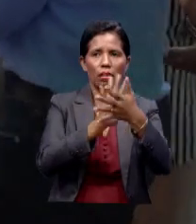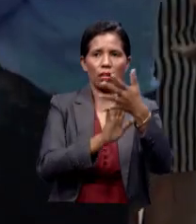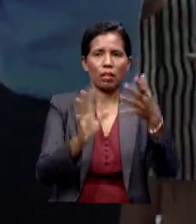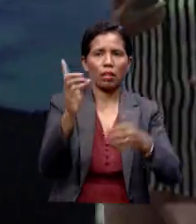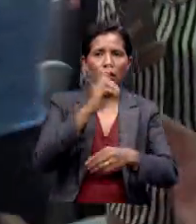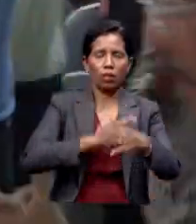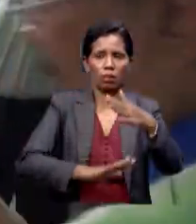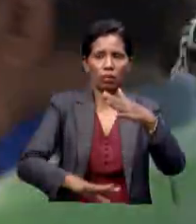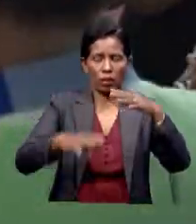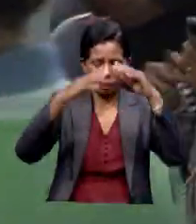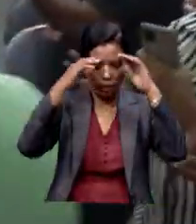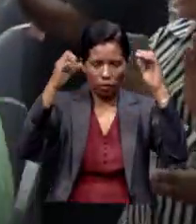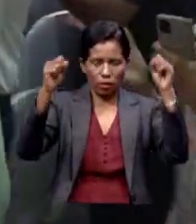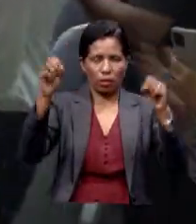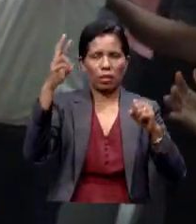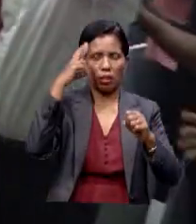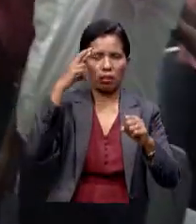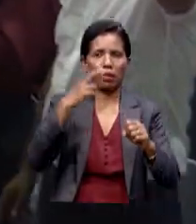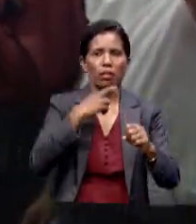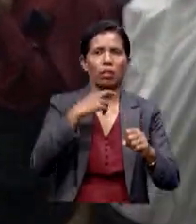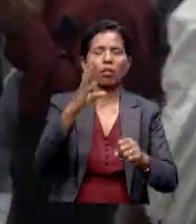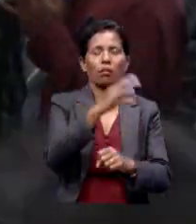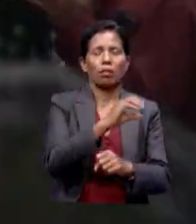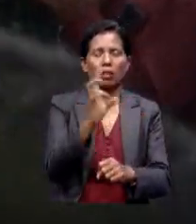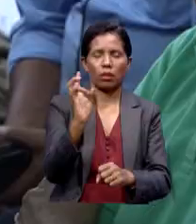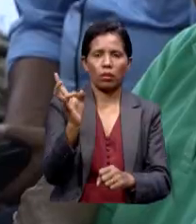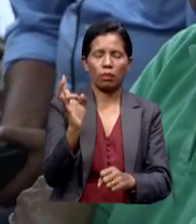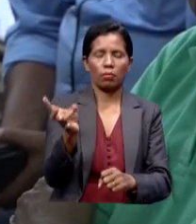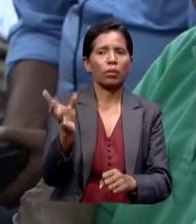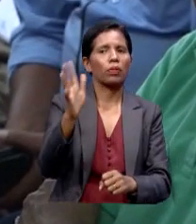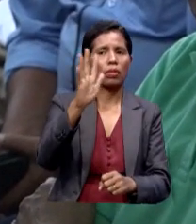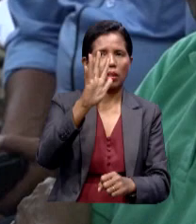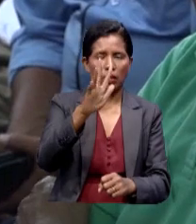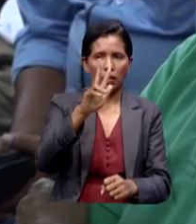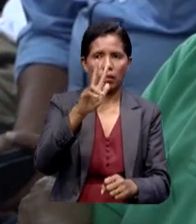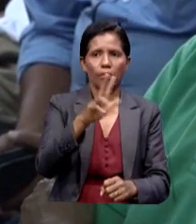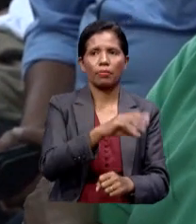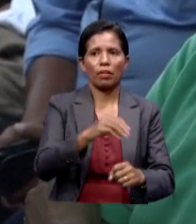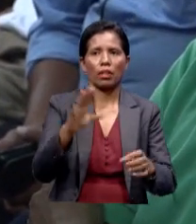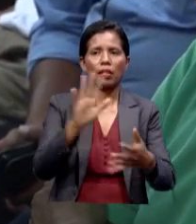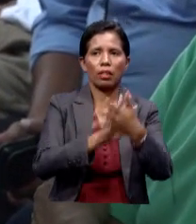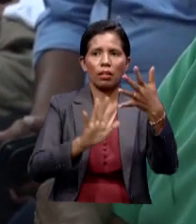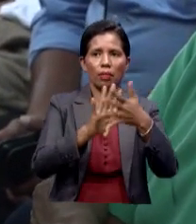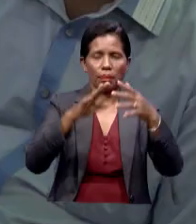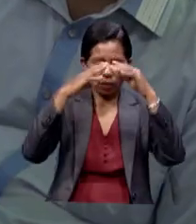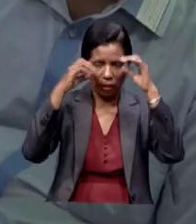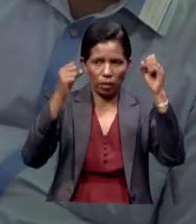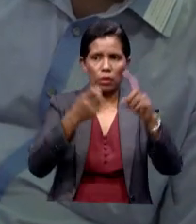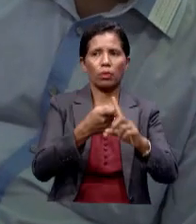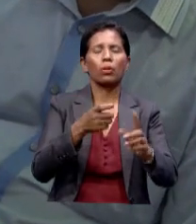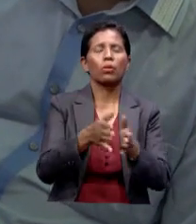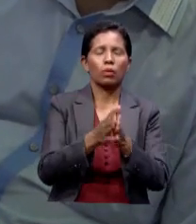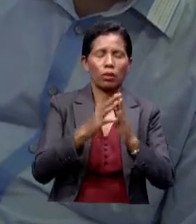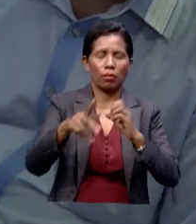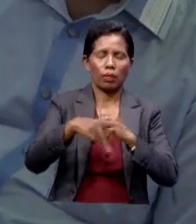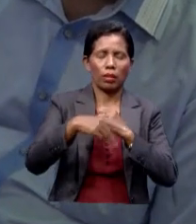Moris Presidente Republika Zuzera Mozorta nian badal hitunulu resintolu. Ia seremoni ne Presidente Republika usu Partido CNRT no